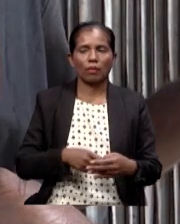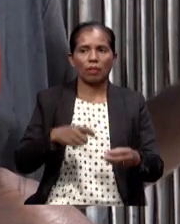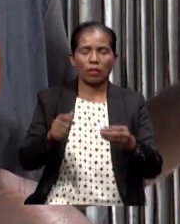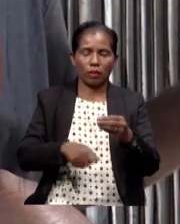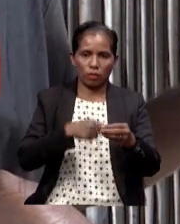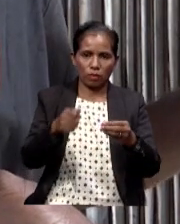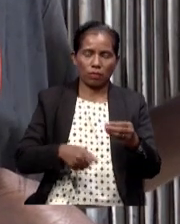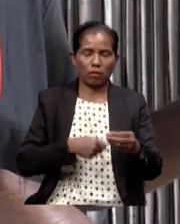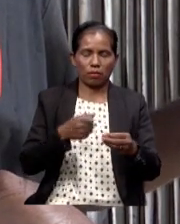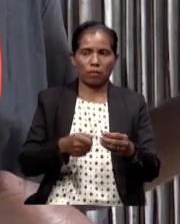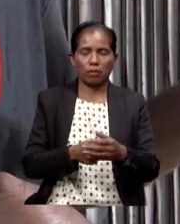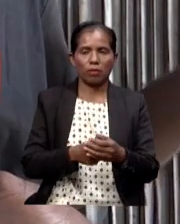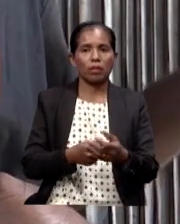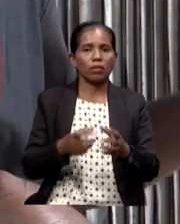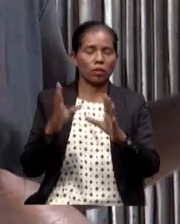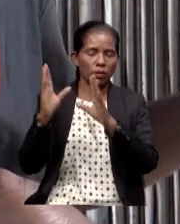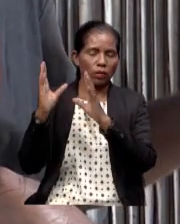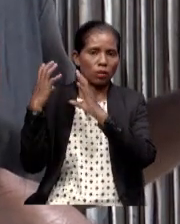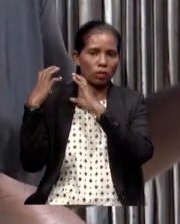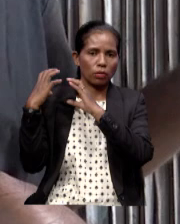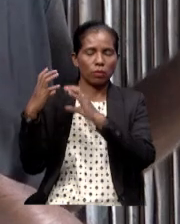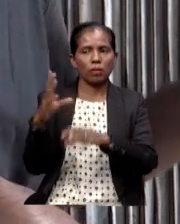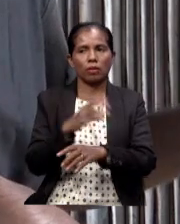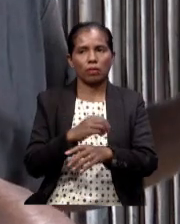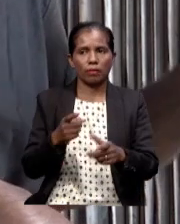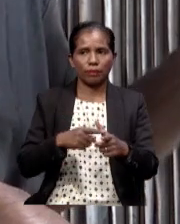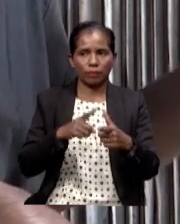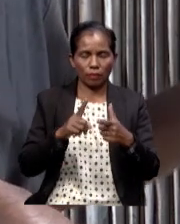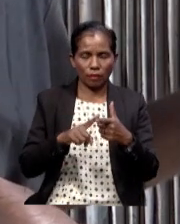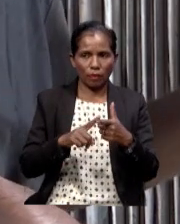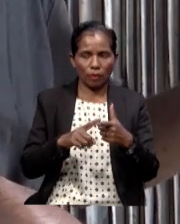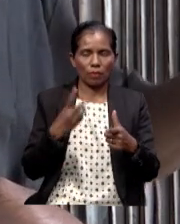mai dulu setia se pre pre satu